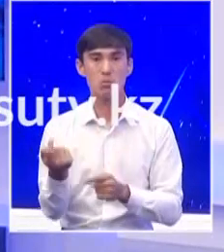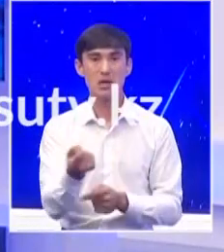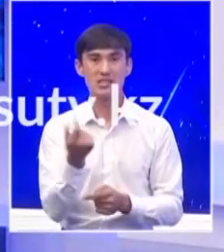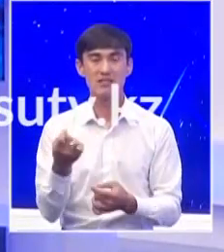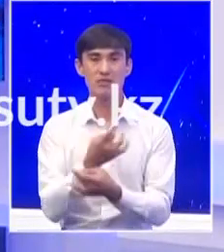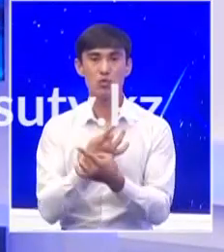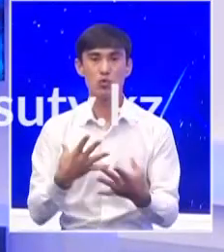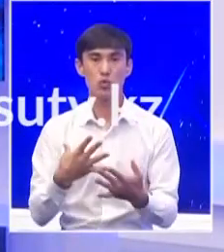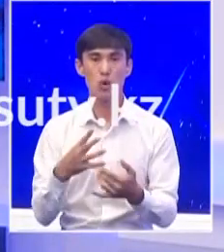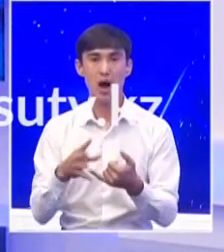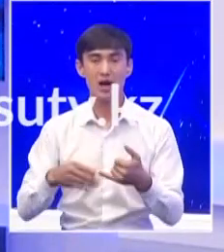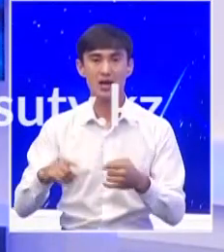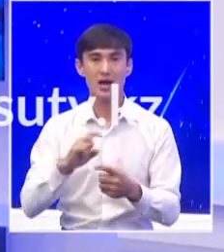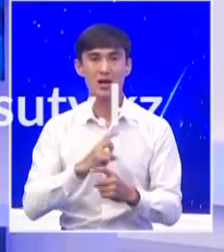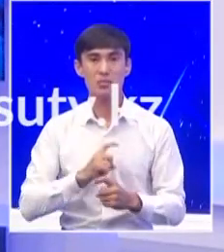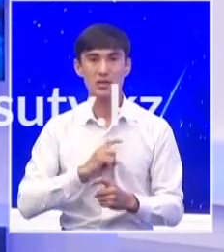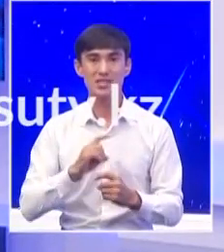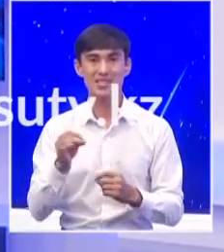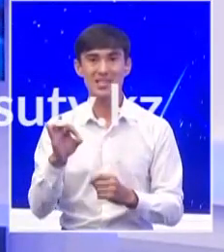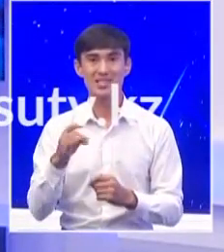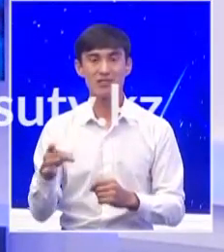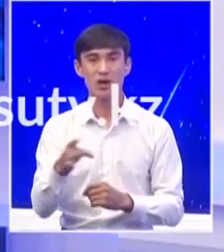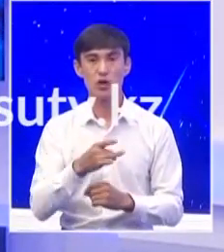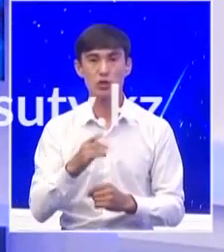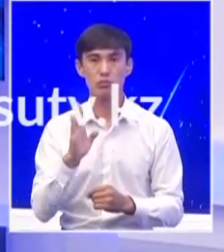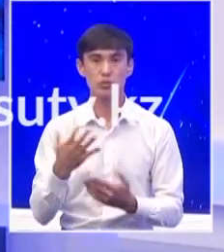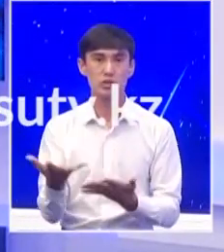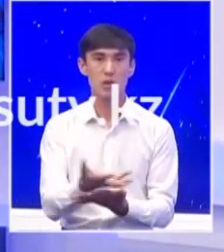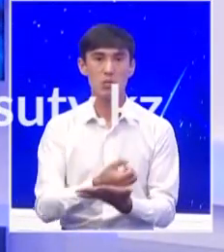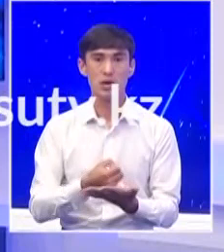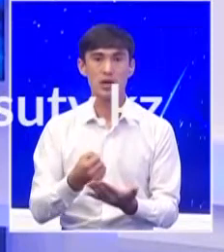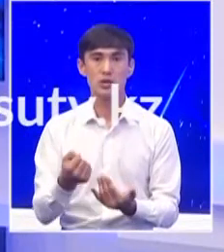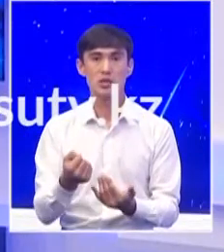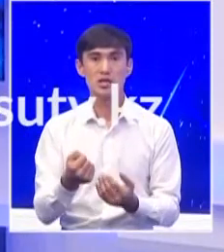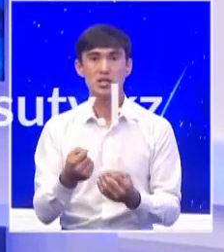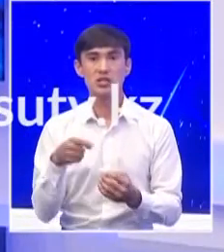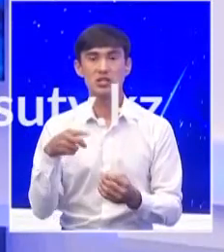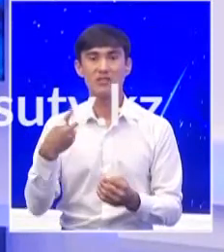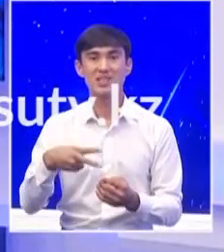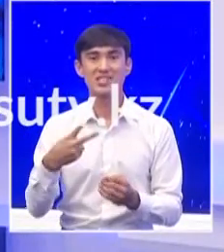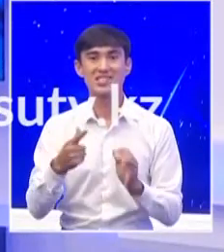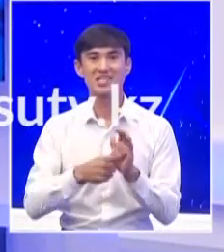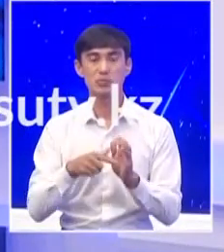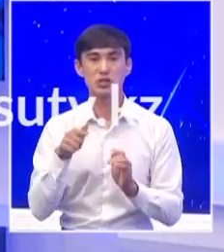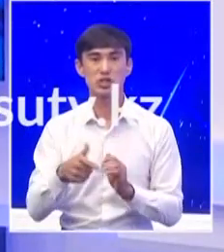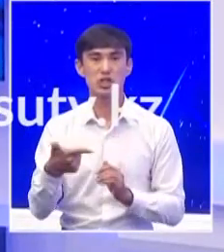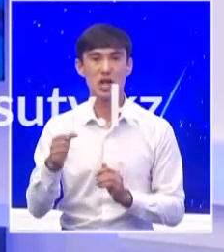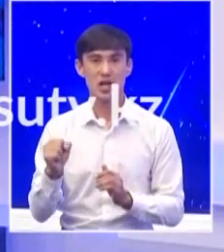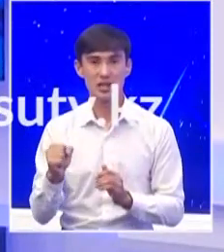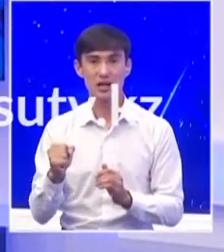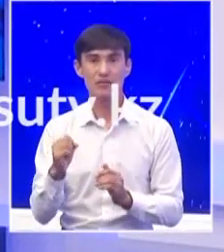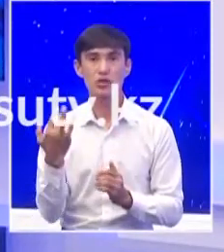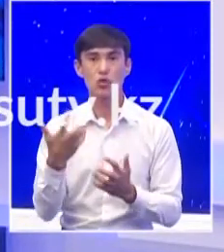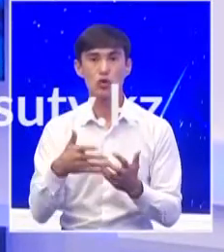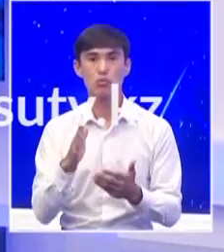культурами. Аграриям Искельдинского района предстоит собрать урожай пшеницы с 27 тысяч гектаров. Насколько будут полны